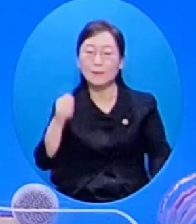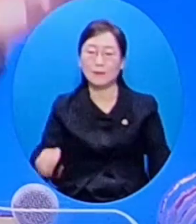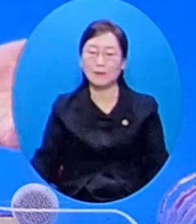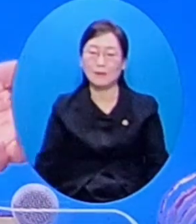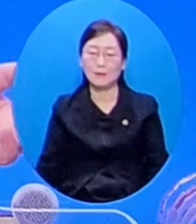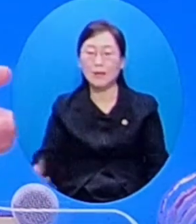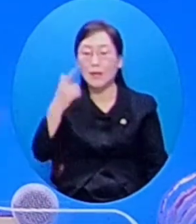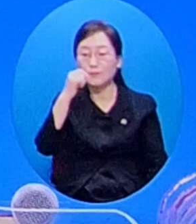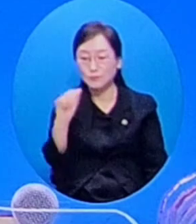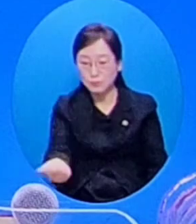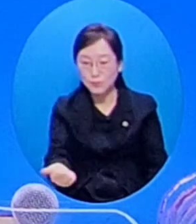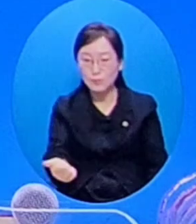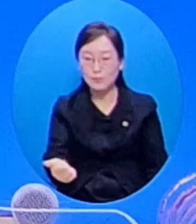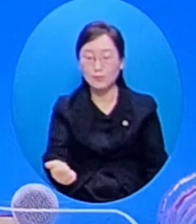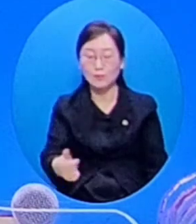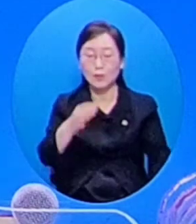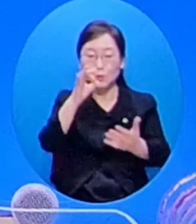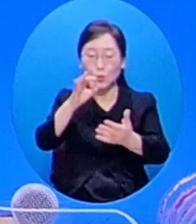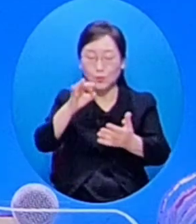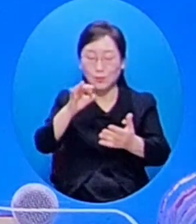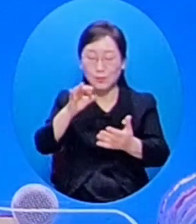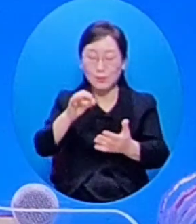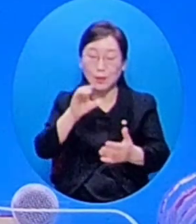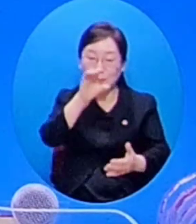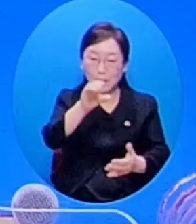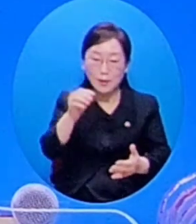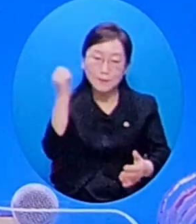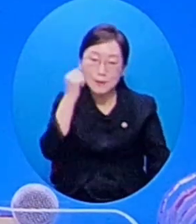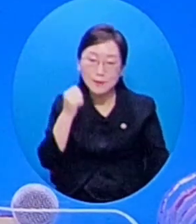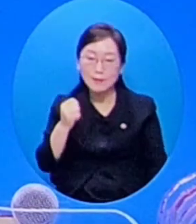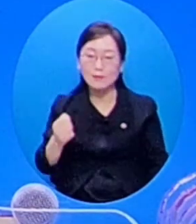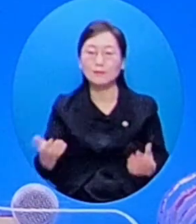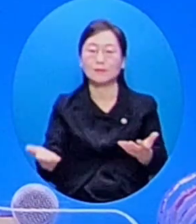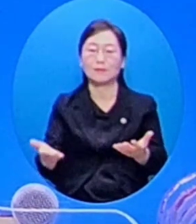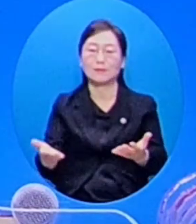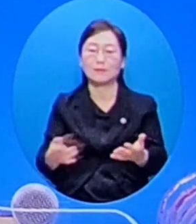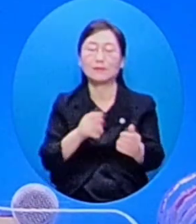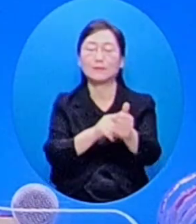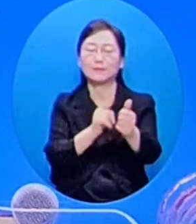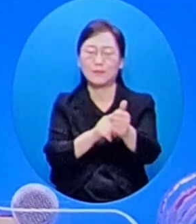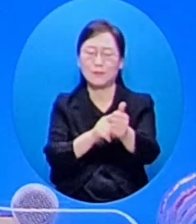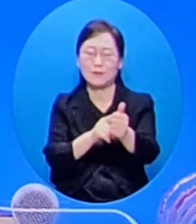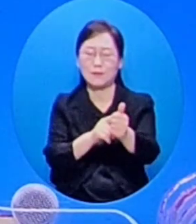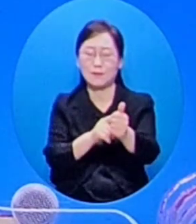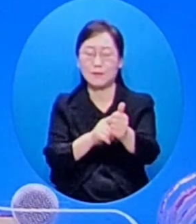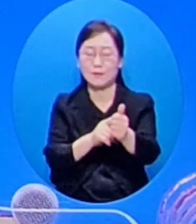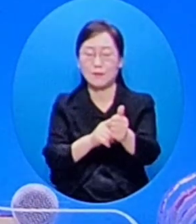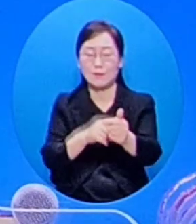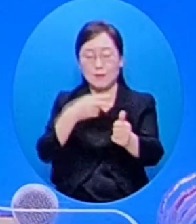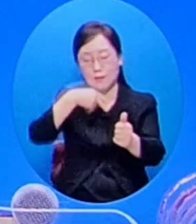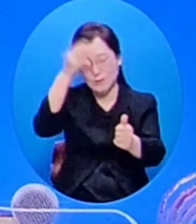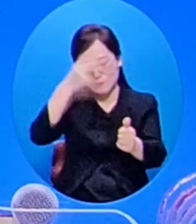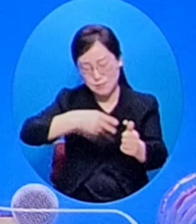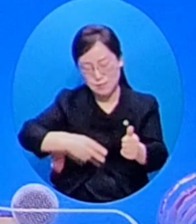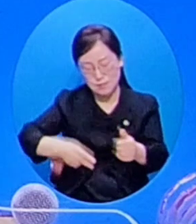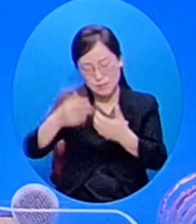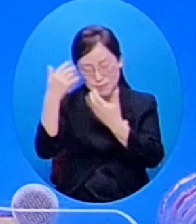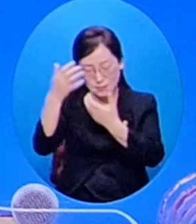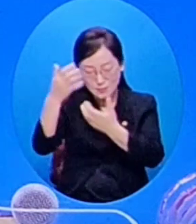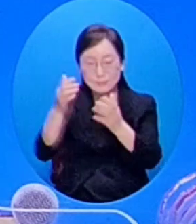아버님 돌아가셨죠. 전 재산 다 잃어버렸죠. 그래서 그가 그때부터 밤낮 술을 마시기 시작했습니다.